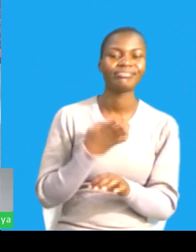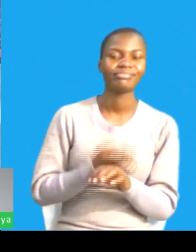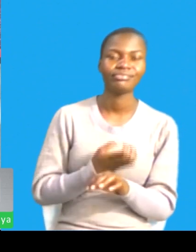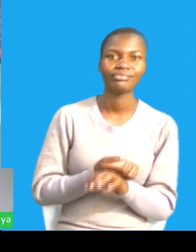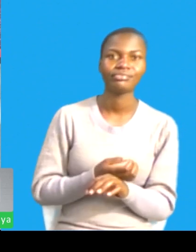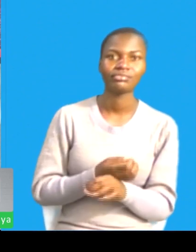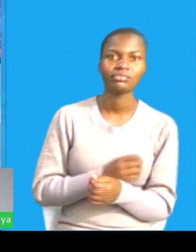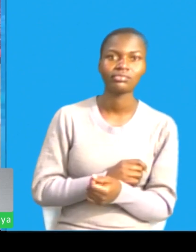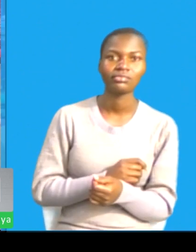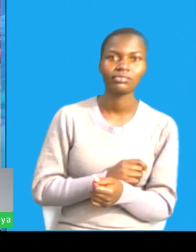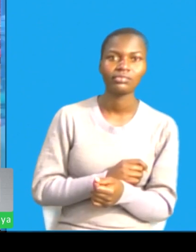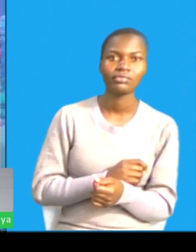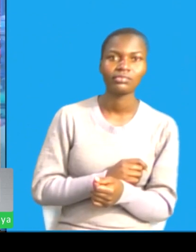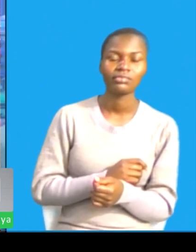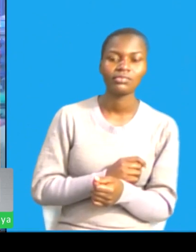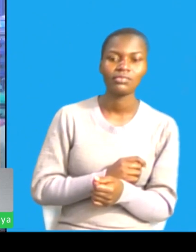We are told that